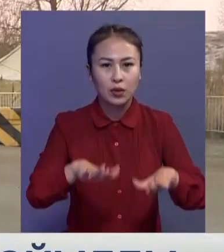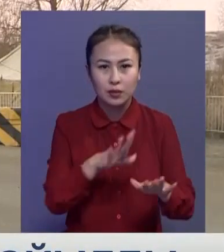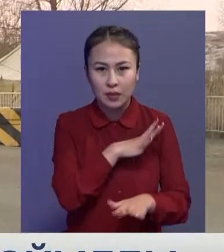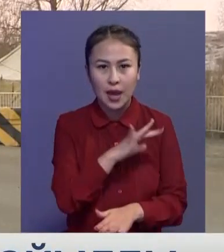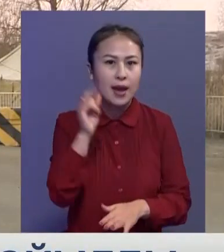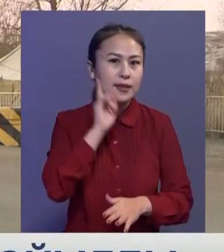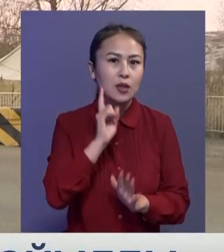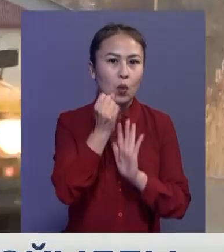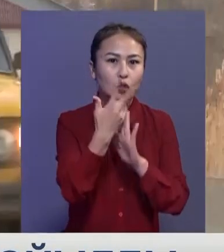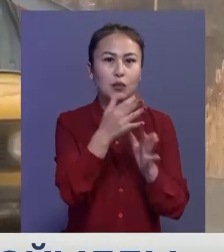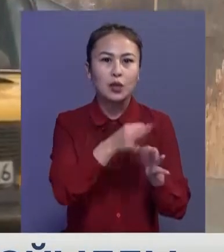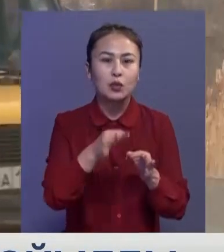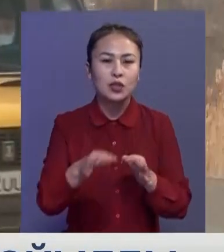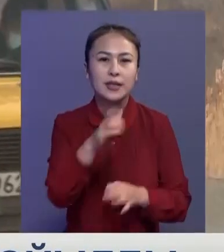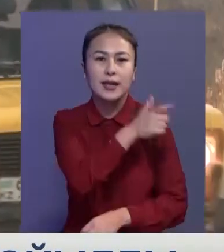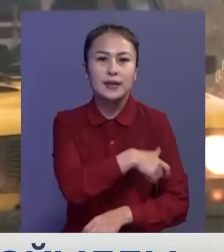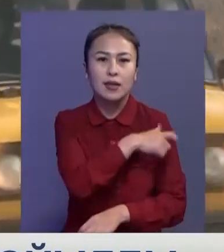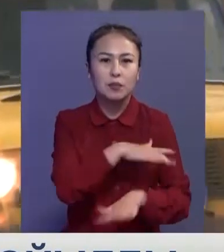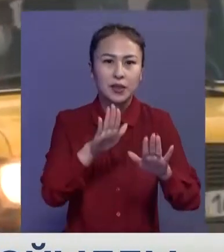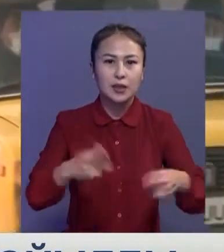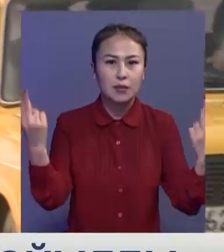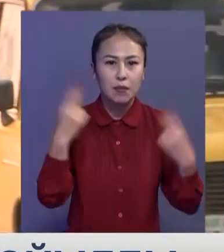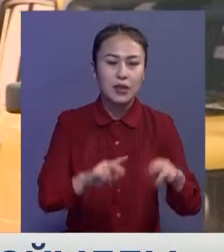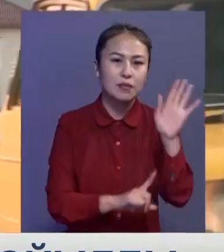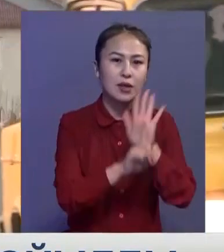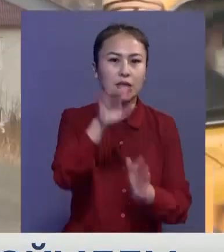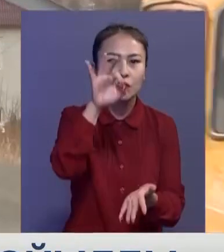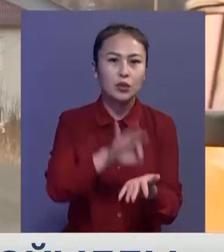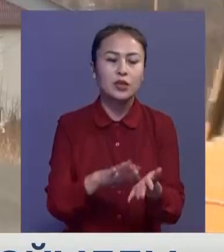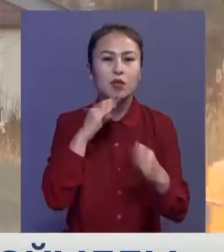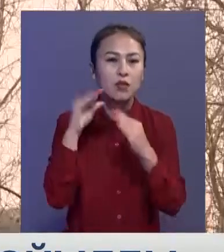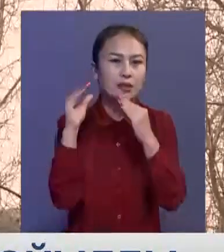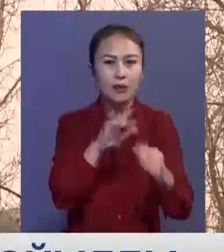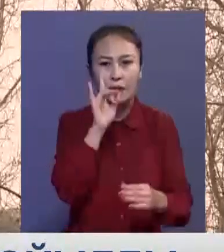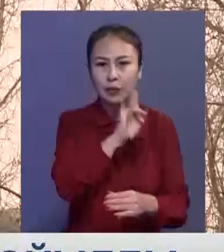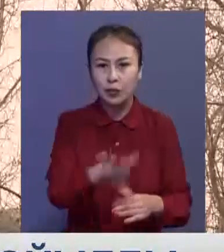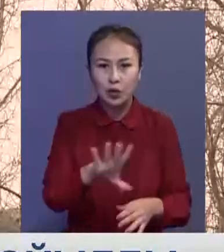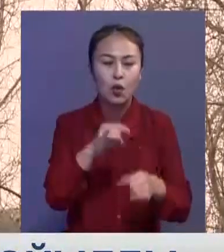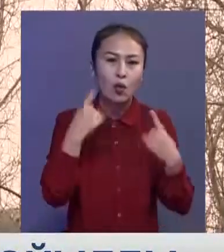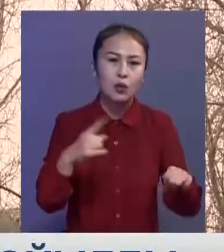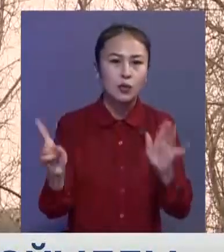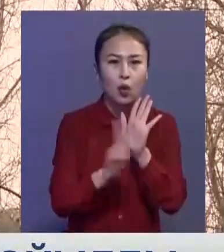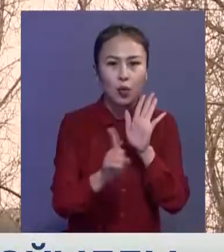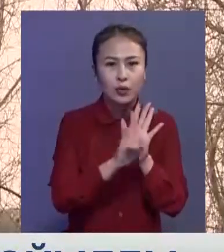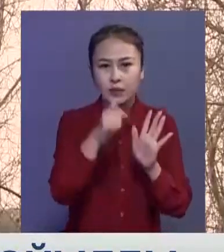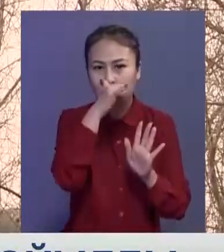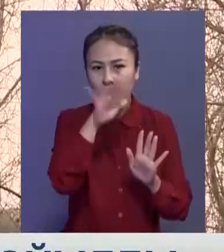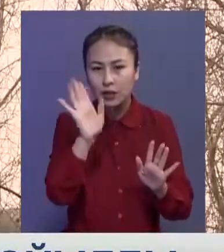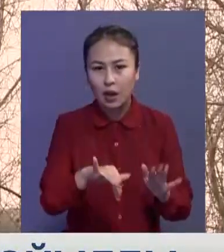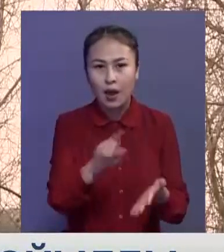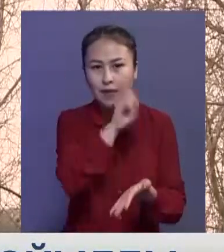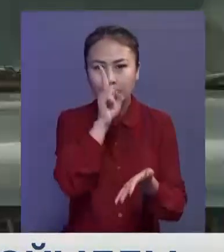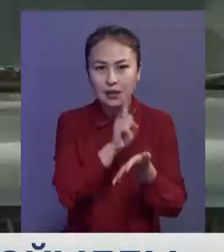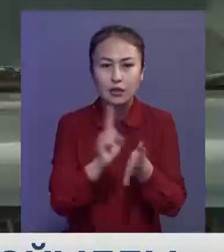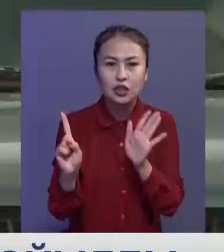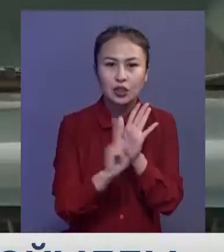қойылды. Әзірге 13 бағыт бойынша санитарлық бекеттердің басты мақсаты көліктерді кіргізбей немесе өткізбей қою емес. Негізгі міндет